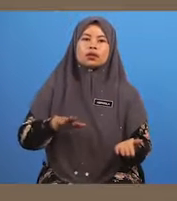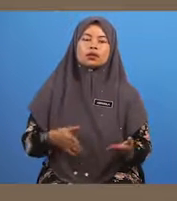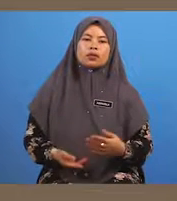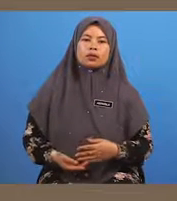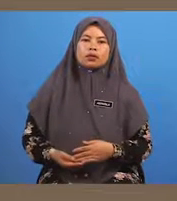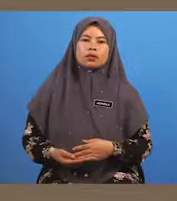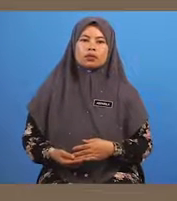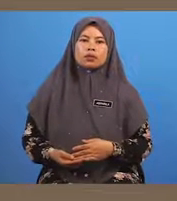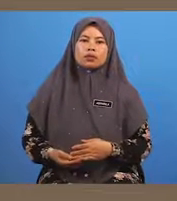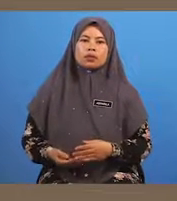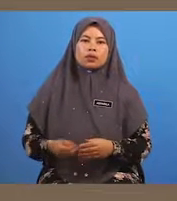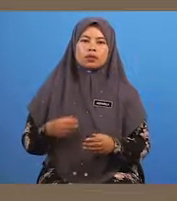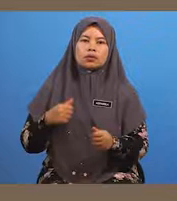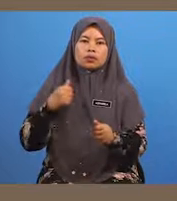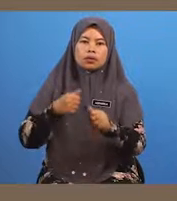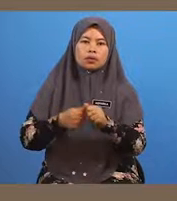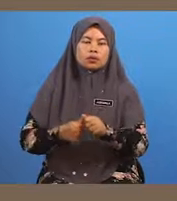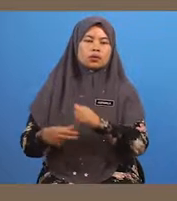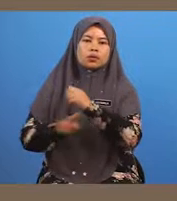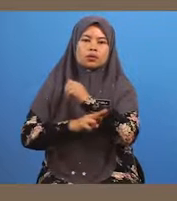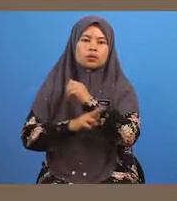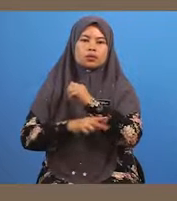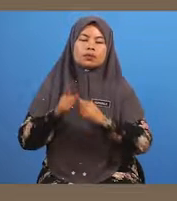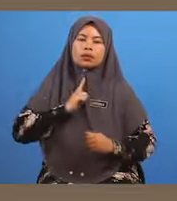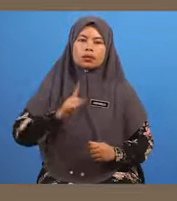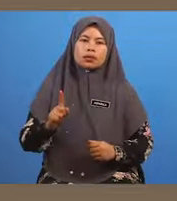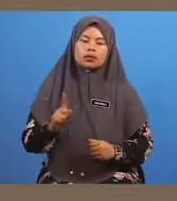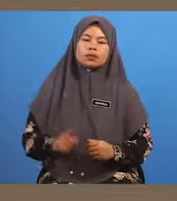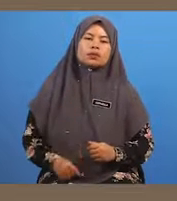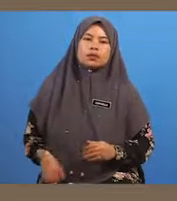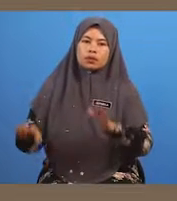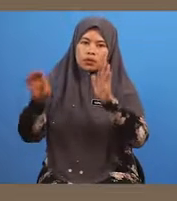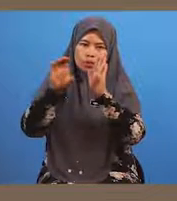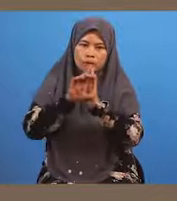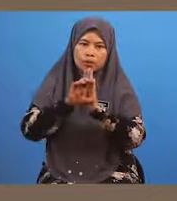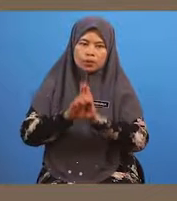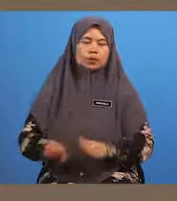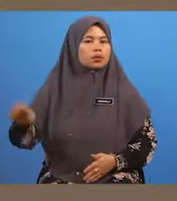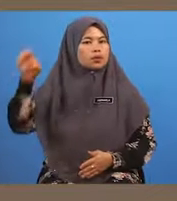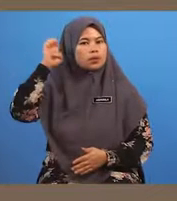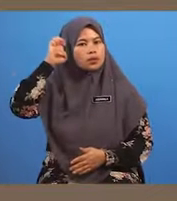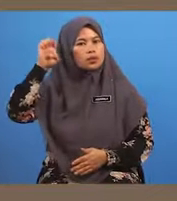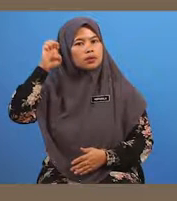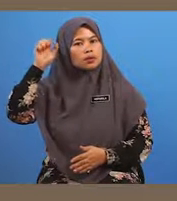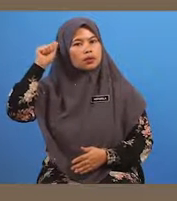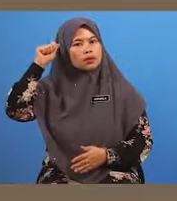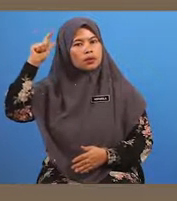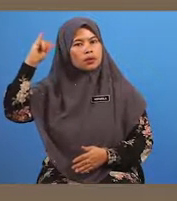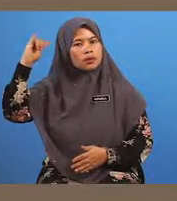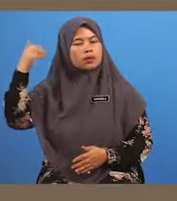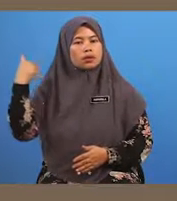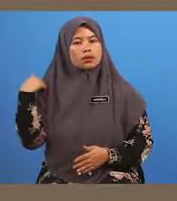yang dibenarkan menurut hukum syarak. Contoh wasiat pula ialah Encik Ali mempunyai